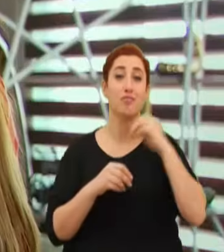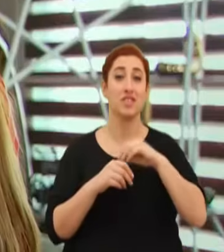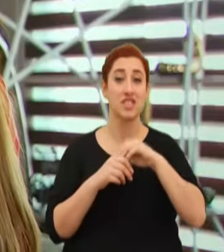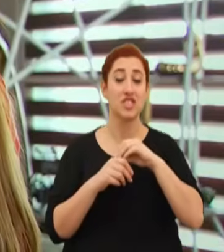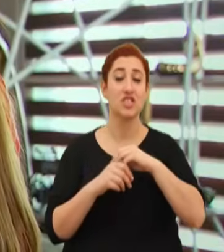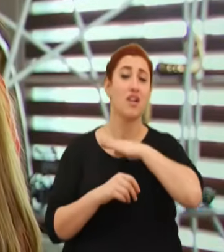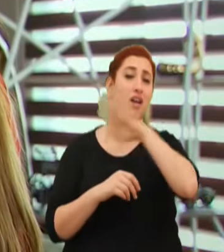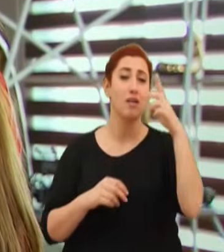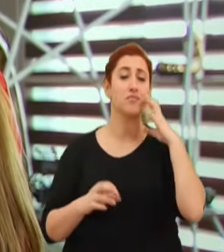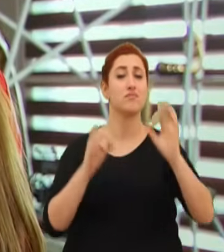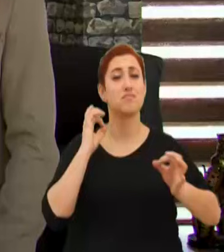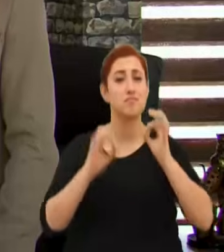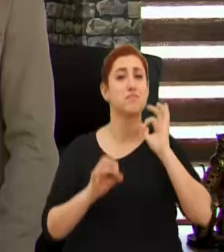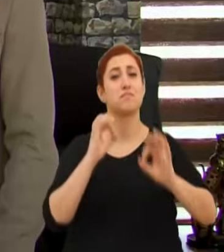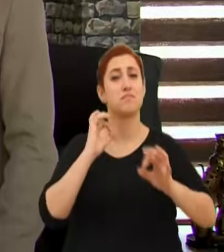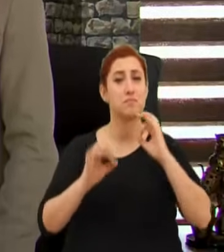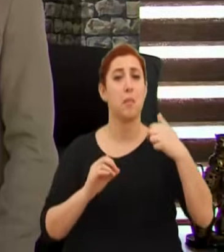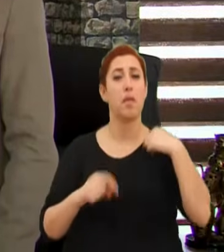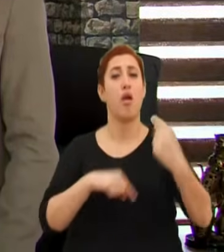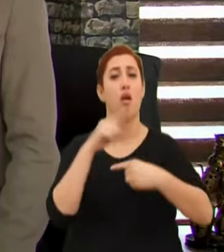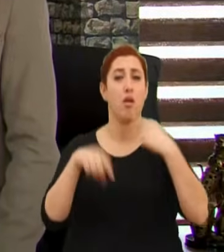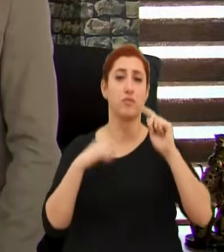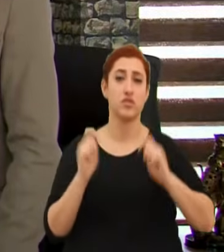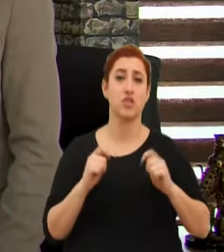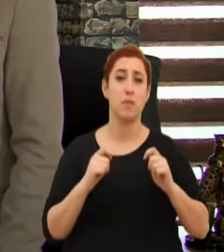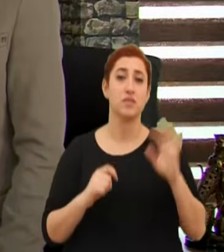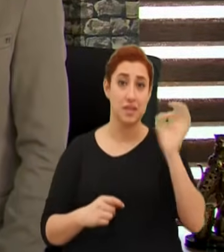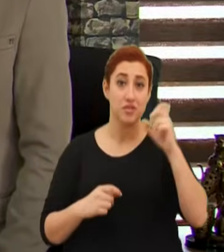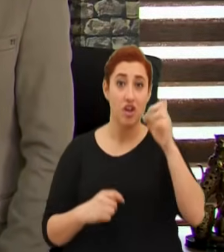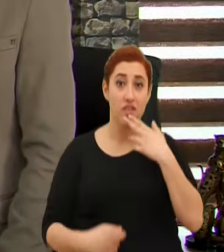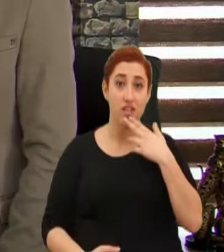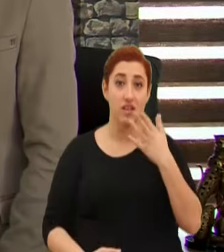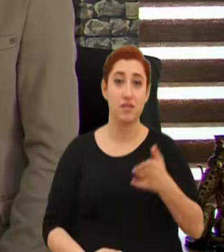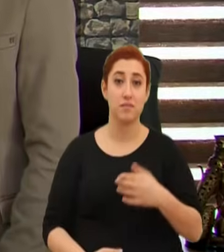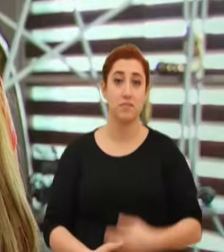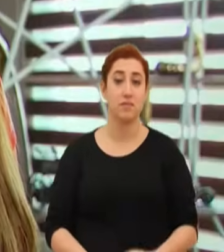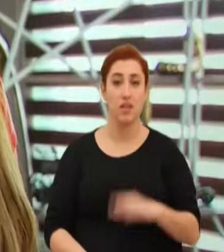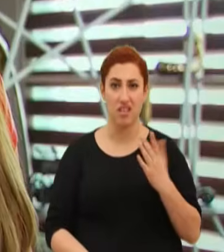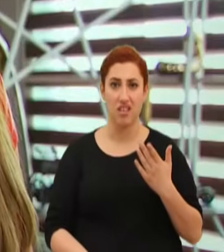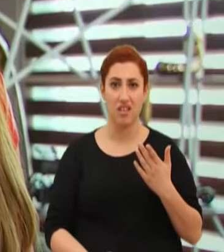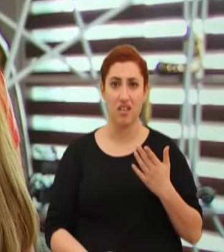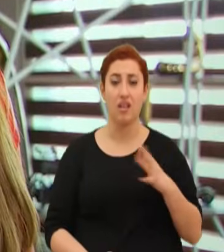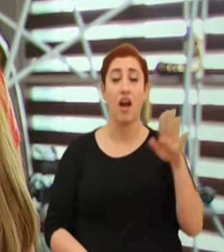için her yerde yana yana beni aramış. Öyle değil mi Cavidan Hanım?